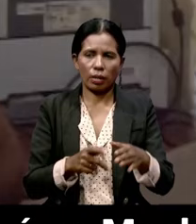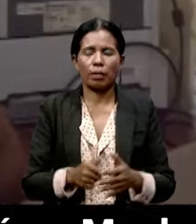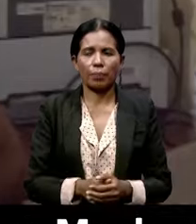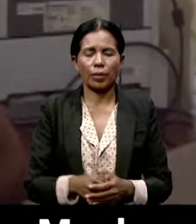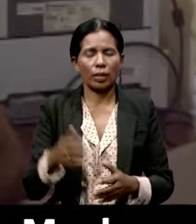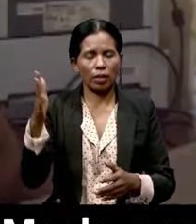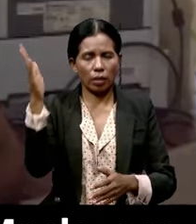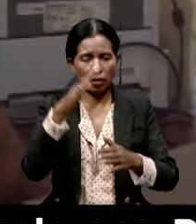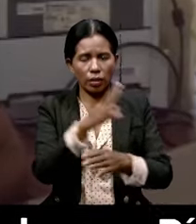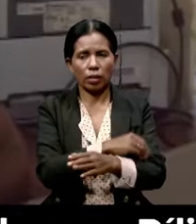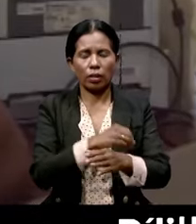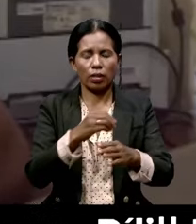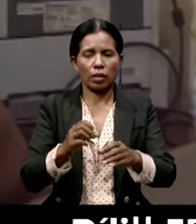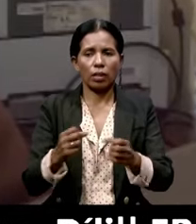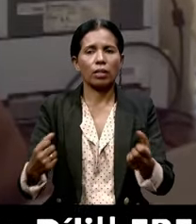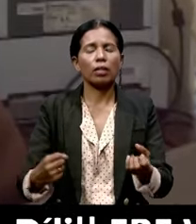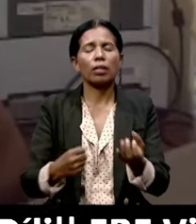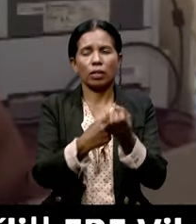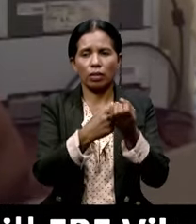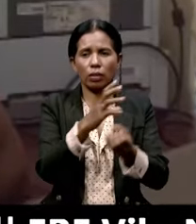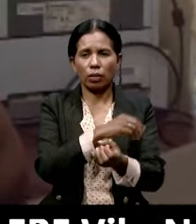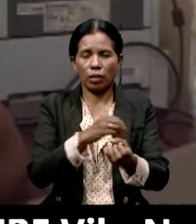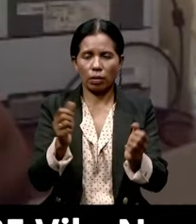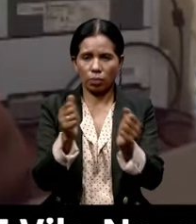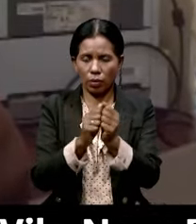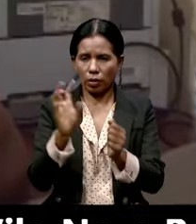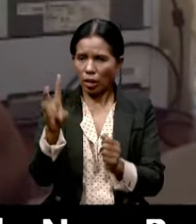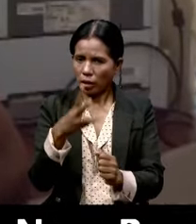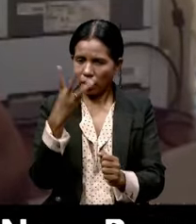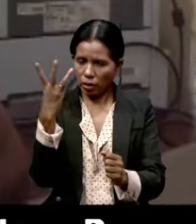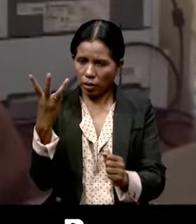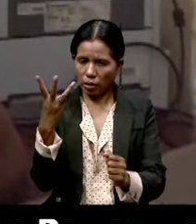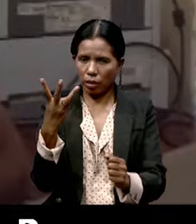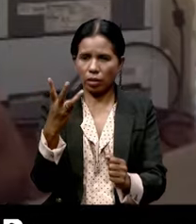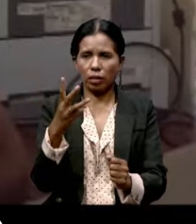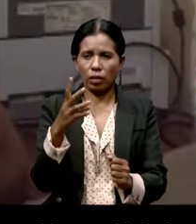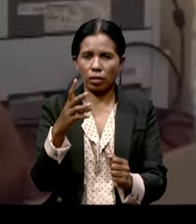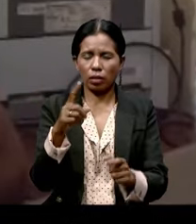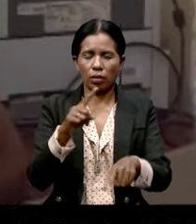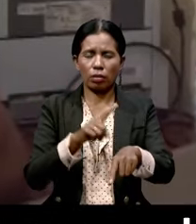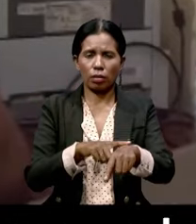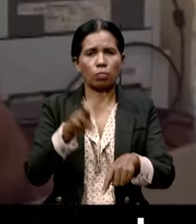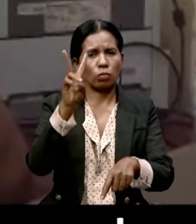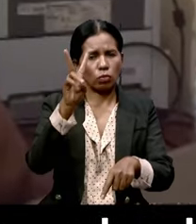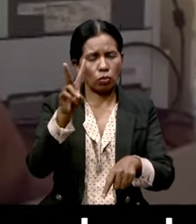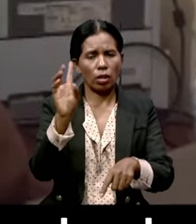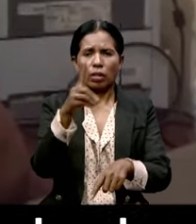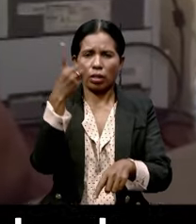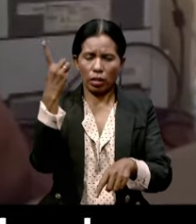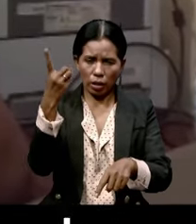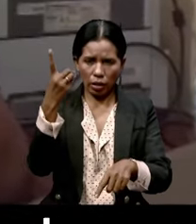acontecimento ne acontece ne ia 28 dar sa madrugada ia tukrua tukrua madrugada